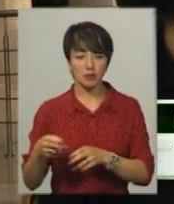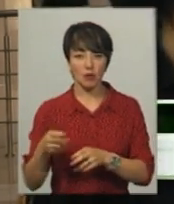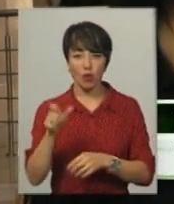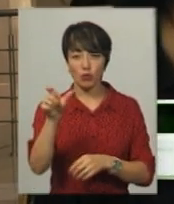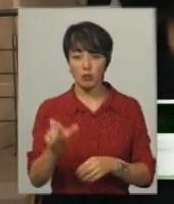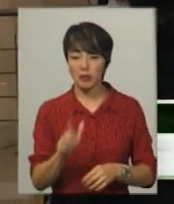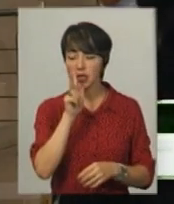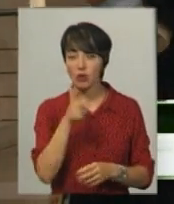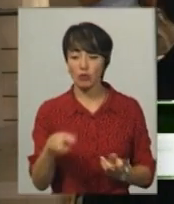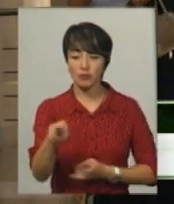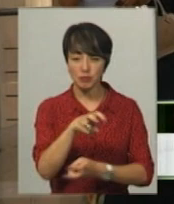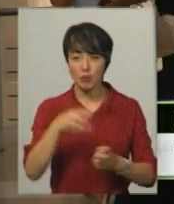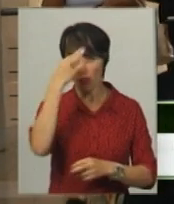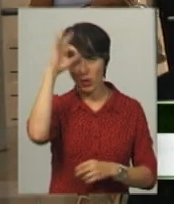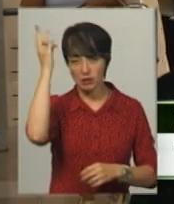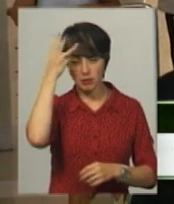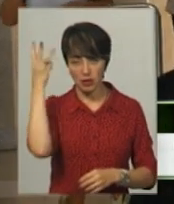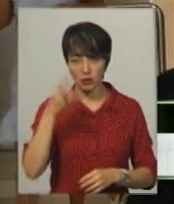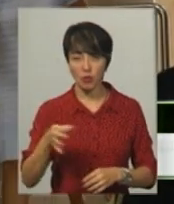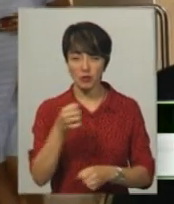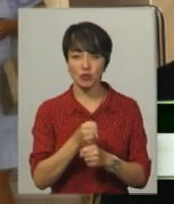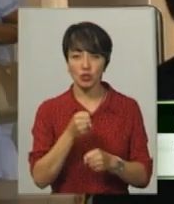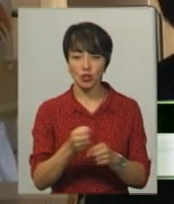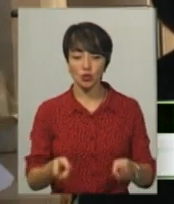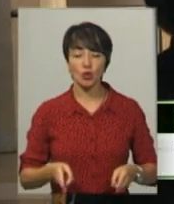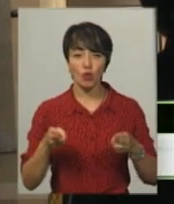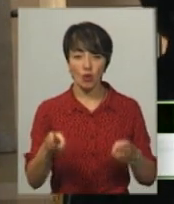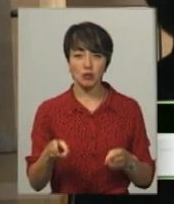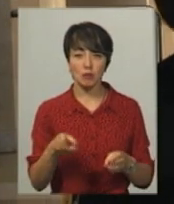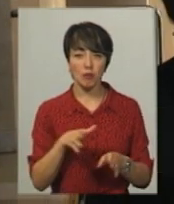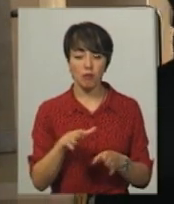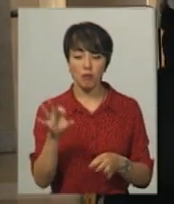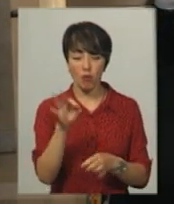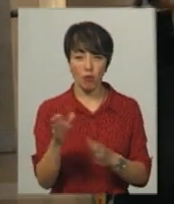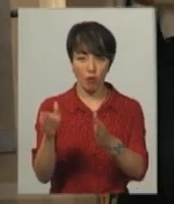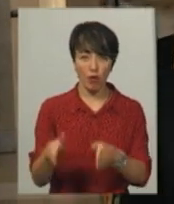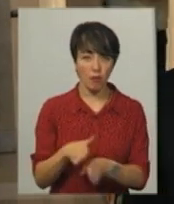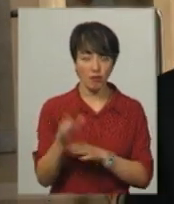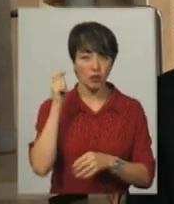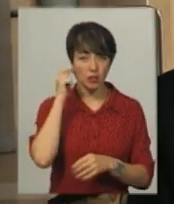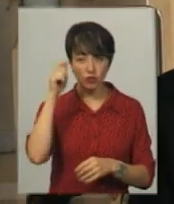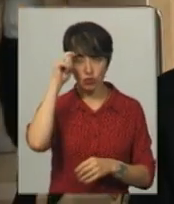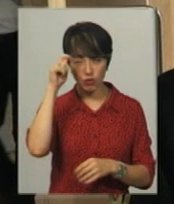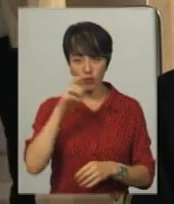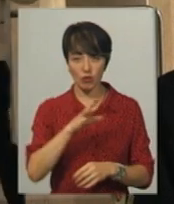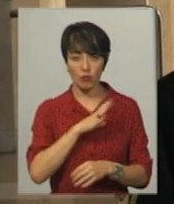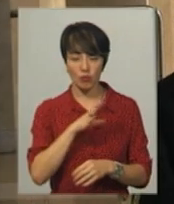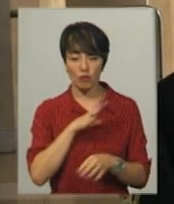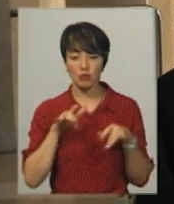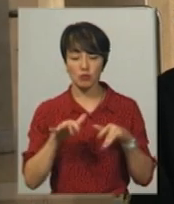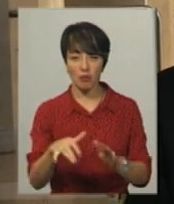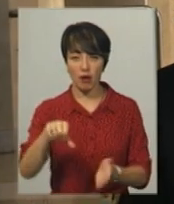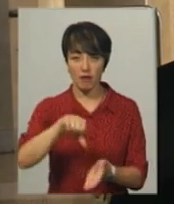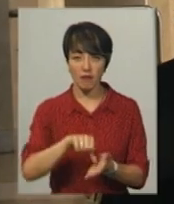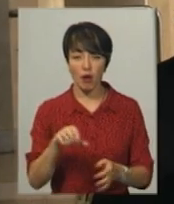3 роки розшукувалась поліцією Хмельницької області за вчинення злочину відносно неповнолітньої. Цей чоловік проходив у справі